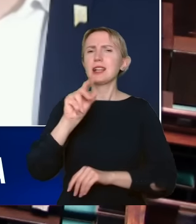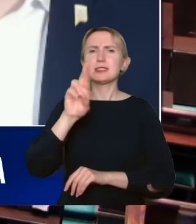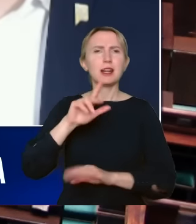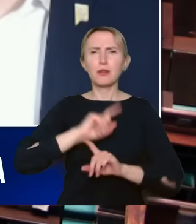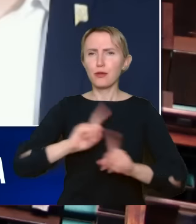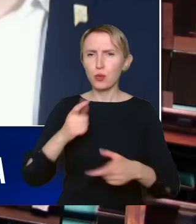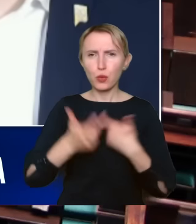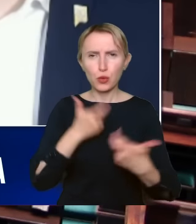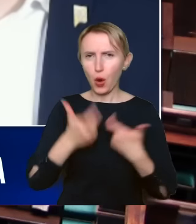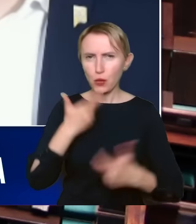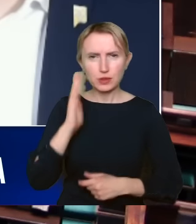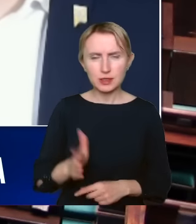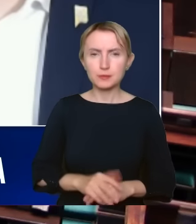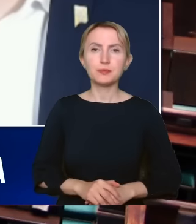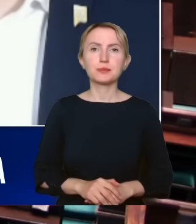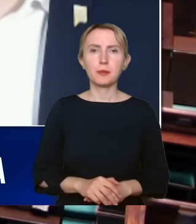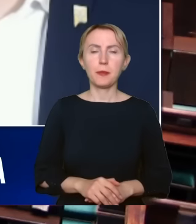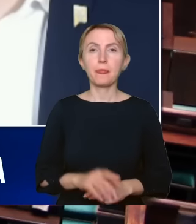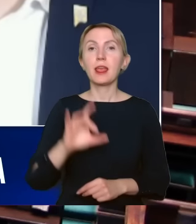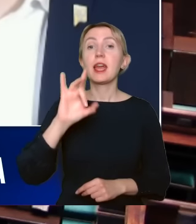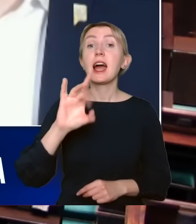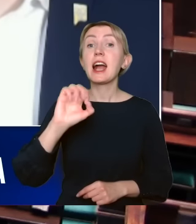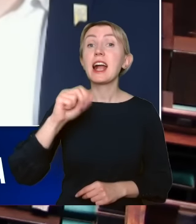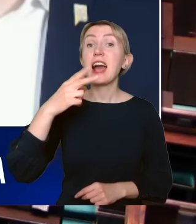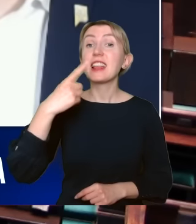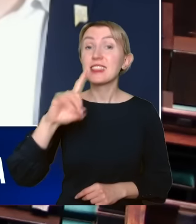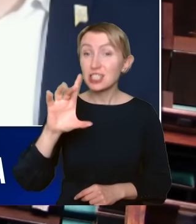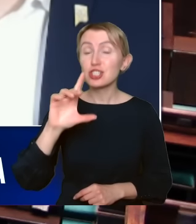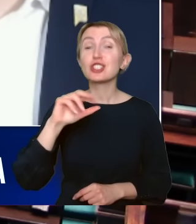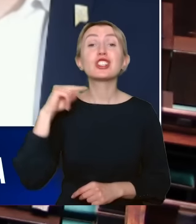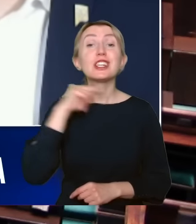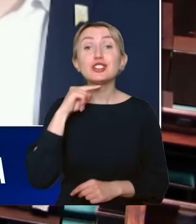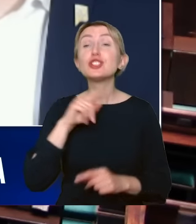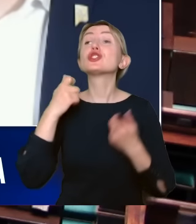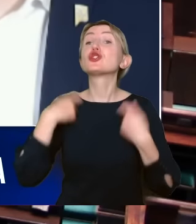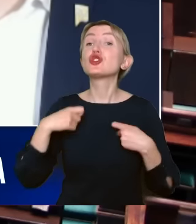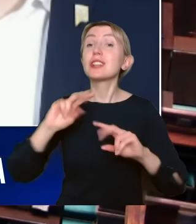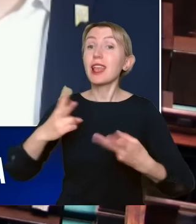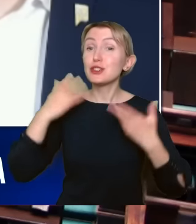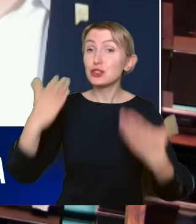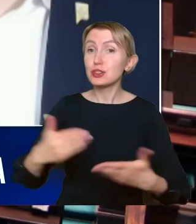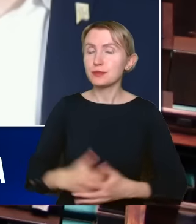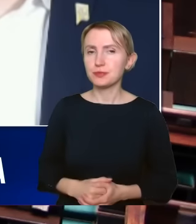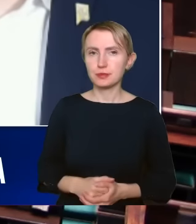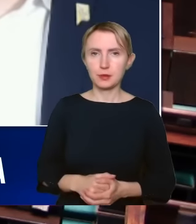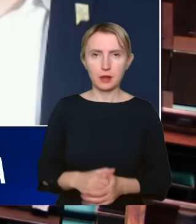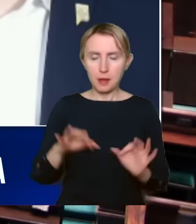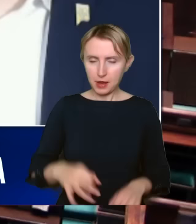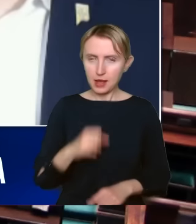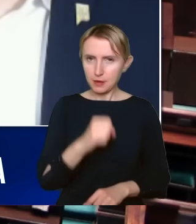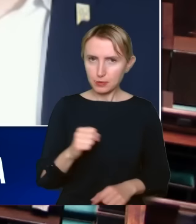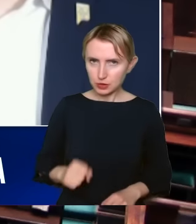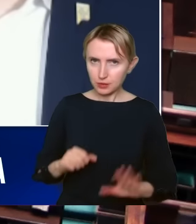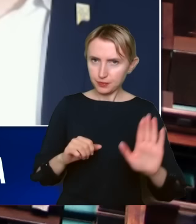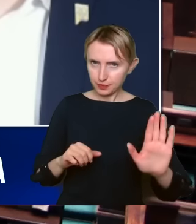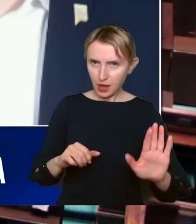hazardu. Gang rzeźników, przepraszam, ze Szczecina. Panie pośle, pan po, nie, ale może